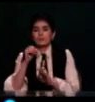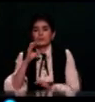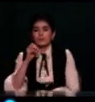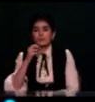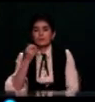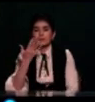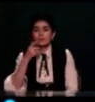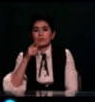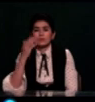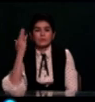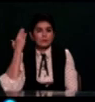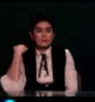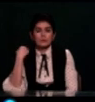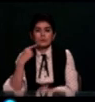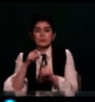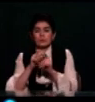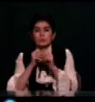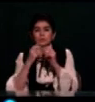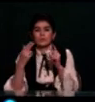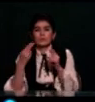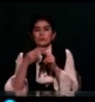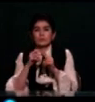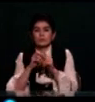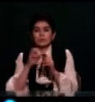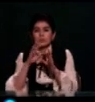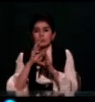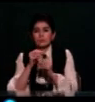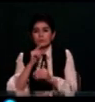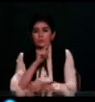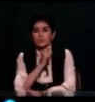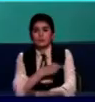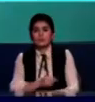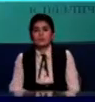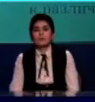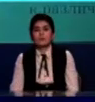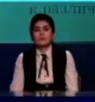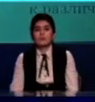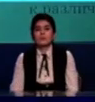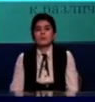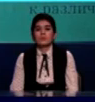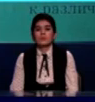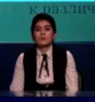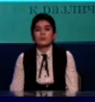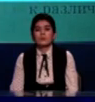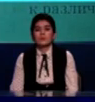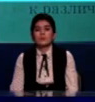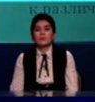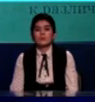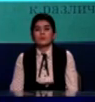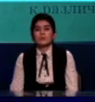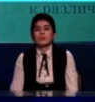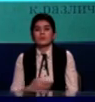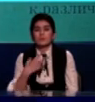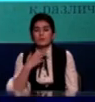из которых спиной и брюшной развиты наиболее сильно. Тип кольчатые черви.